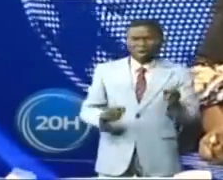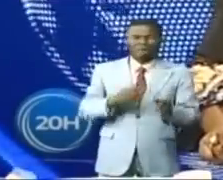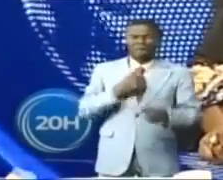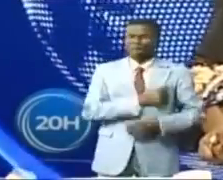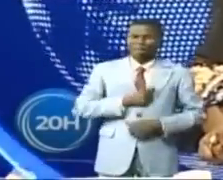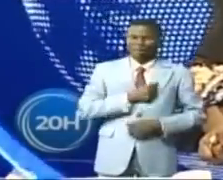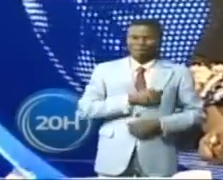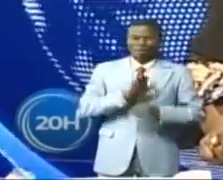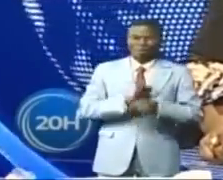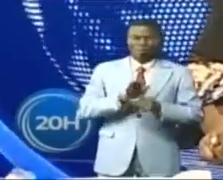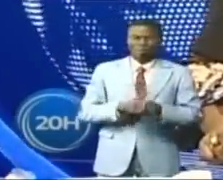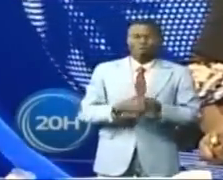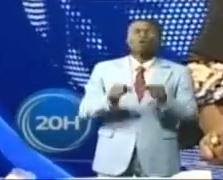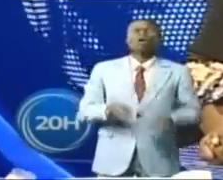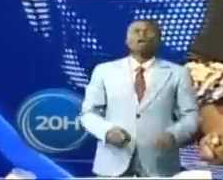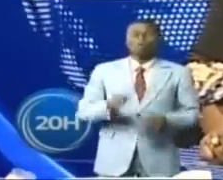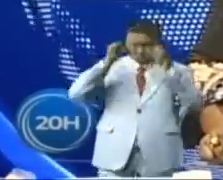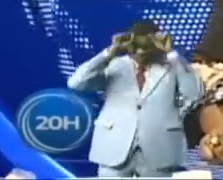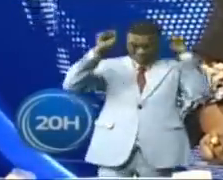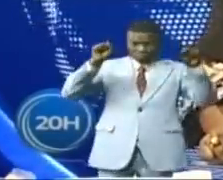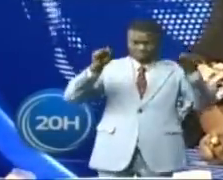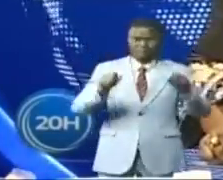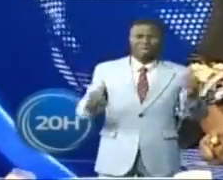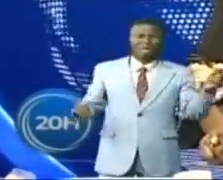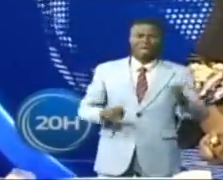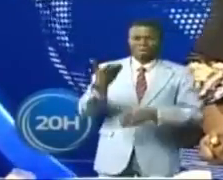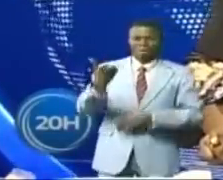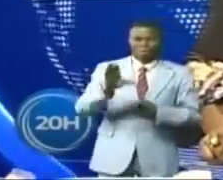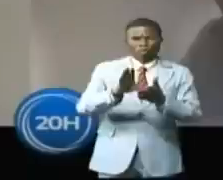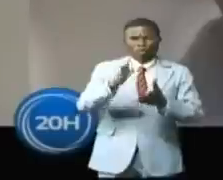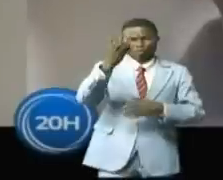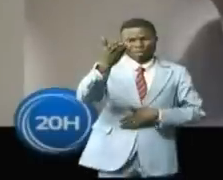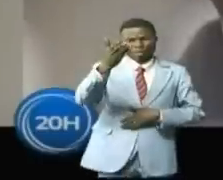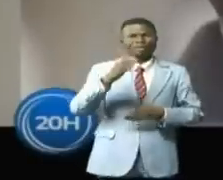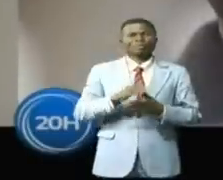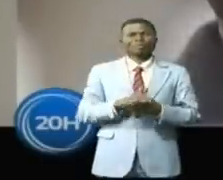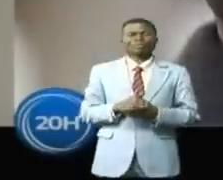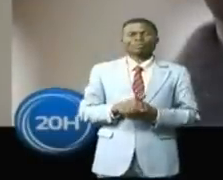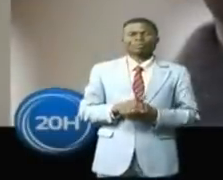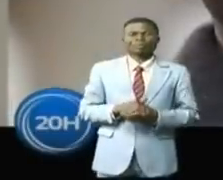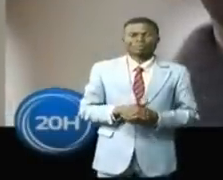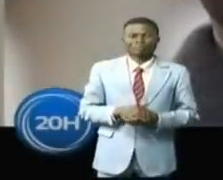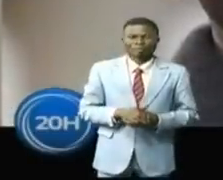perte de cette figure emblématique de l'Afrique. Emmanuela Commissaire, commentaire.